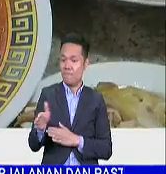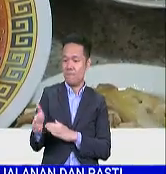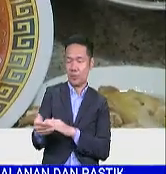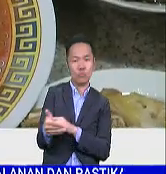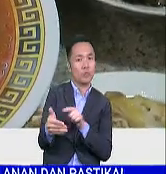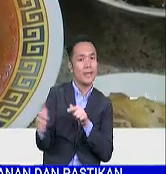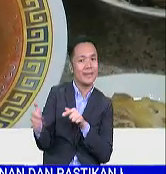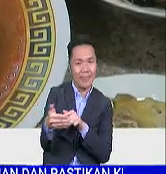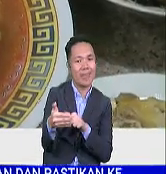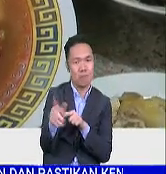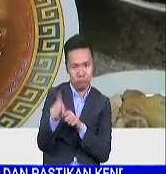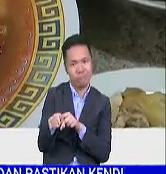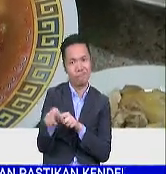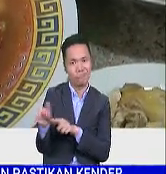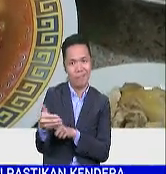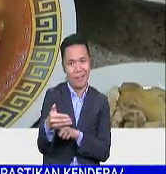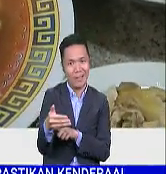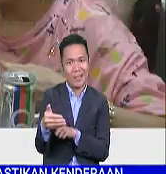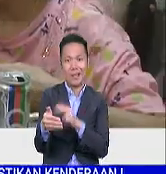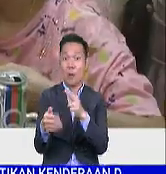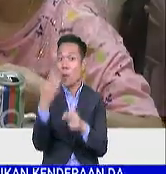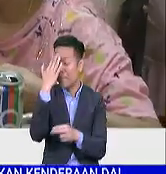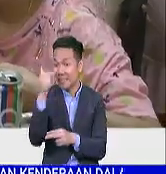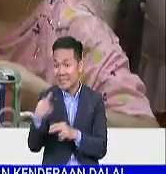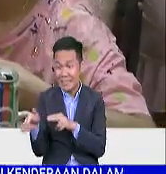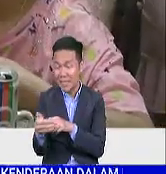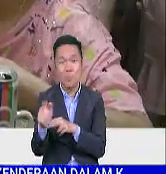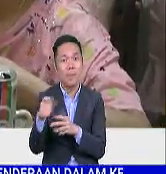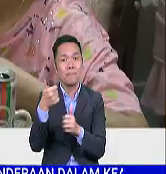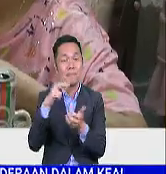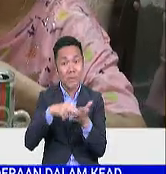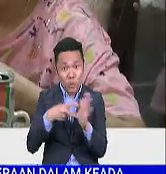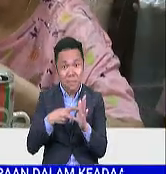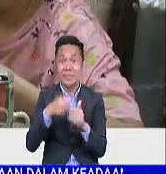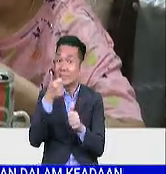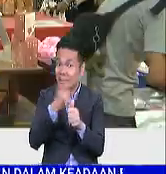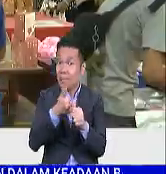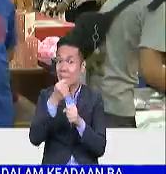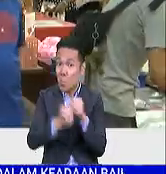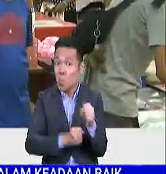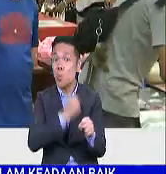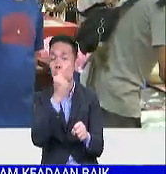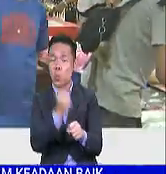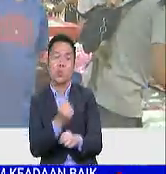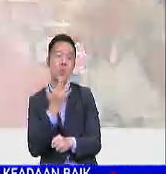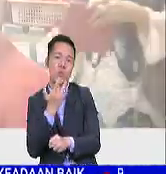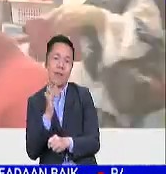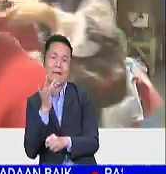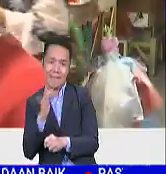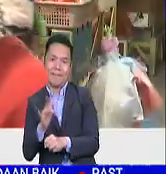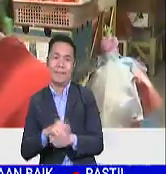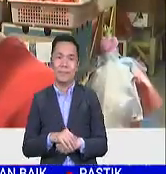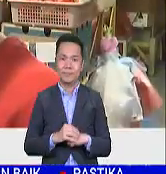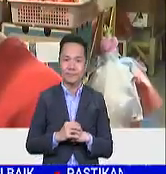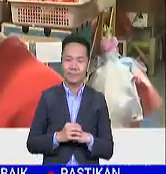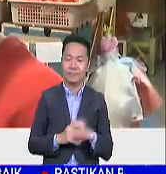So dalam Cina dia panggil nenen yuyi, berarti dia membawa satu nasib yang bagus.